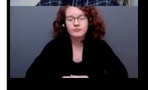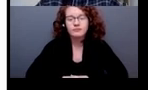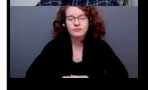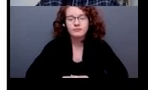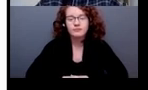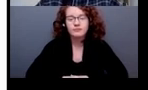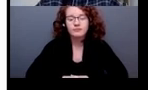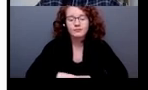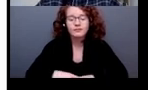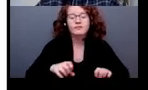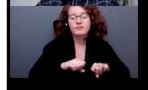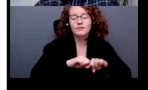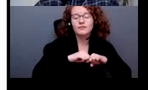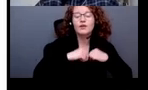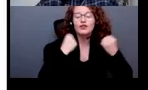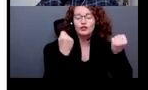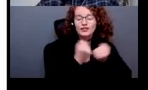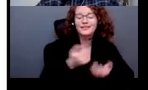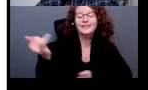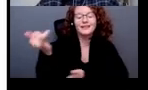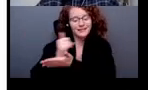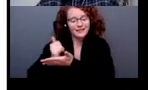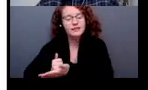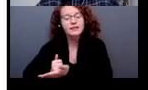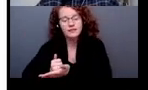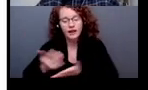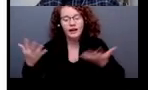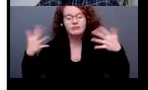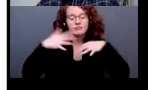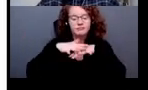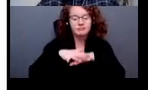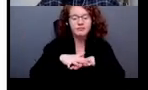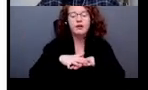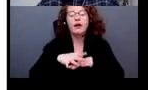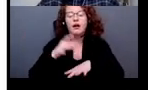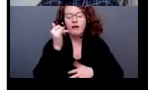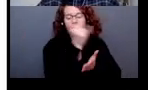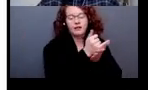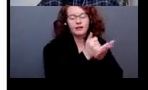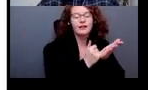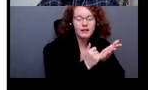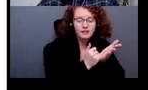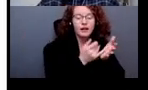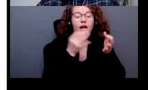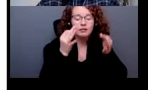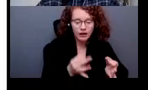justement, à arriver assez tôt à focaliser sur la question des formats pour restituer, en fait,